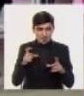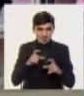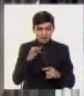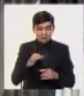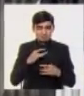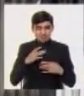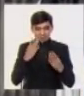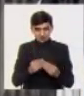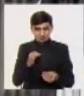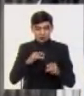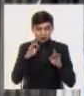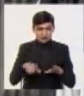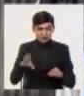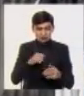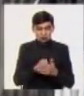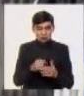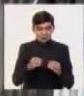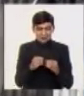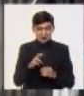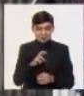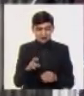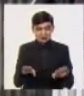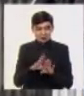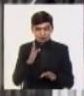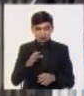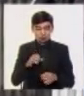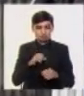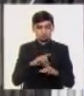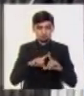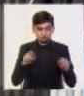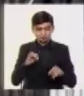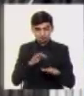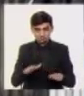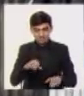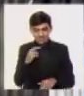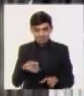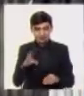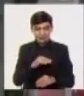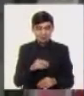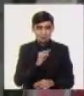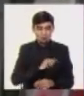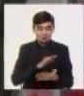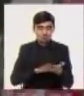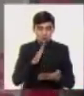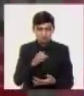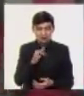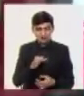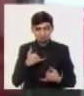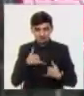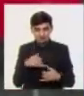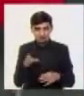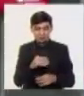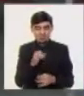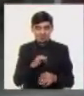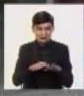будут закрыты по меньшей мере до 10 января. Школы и детские сады продолжат работать только для детей, врачей и тех сотрудников, которые задействованы